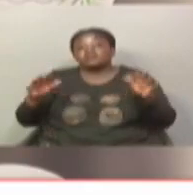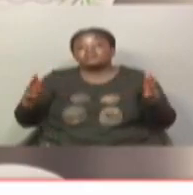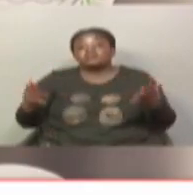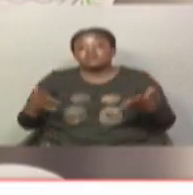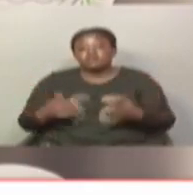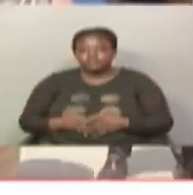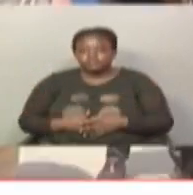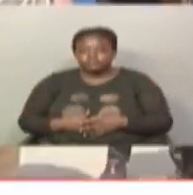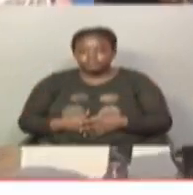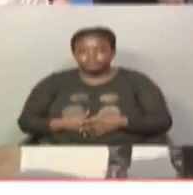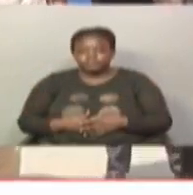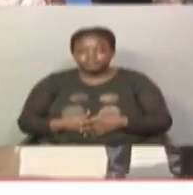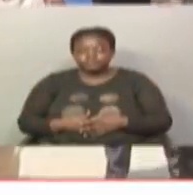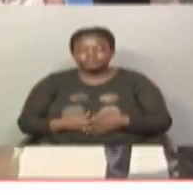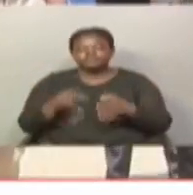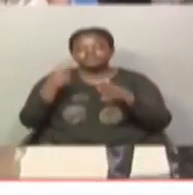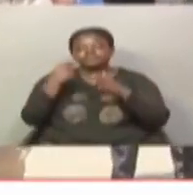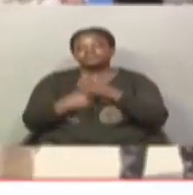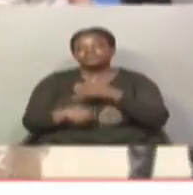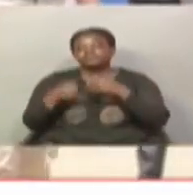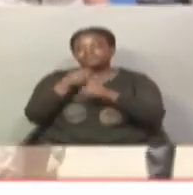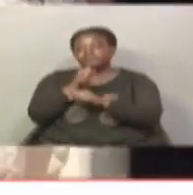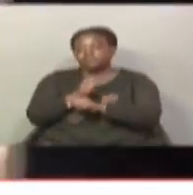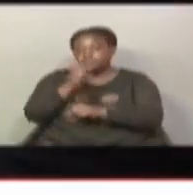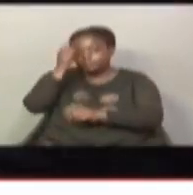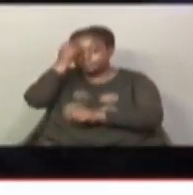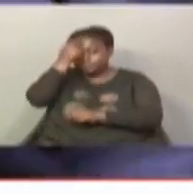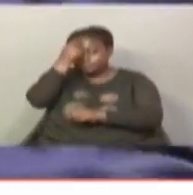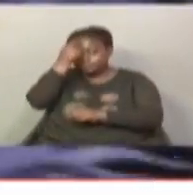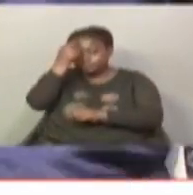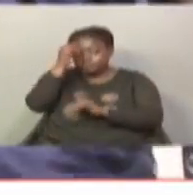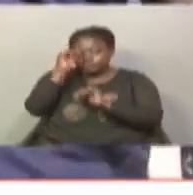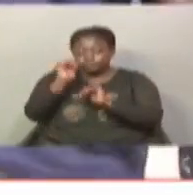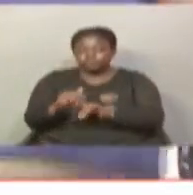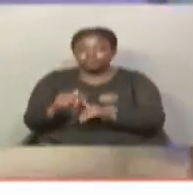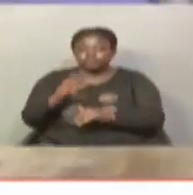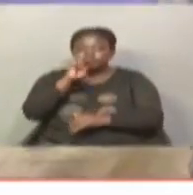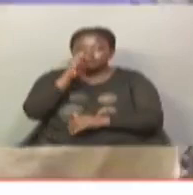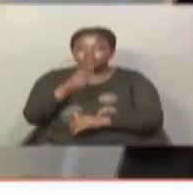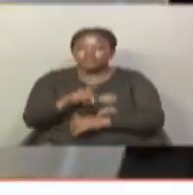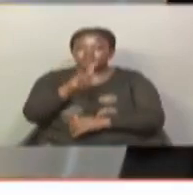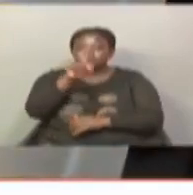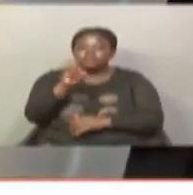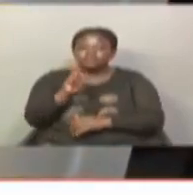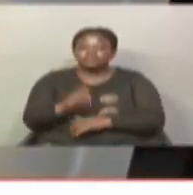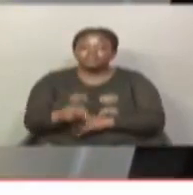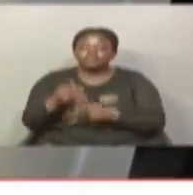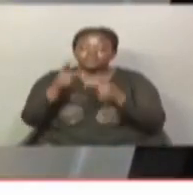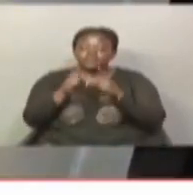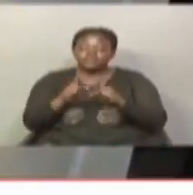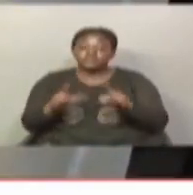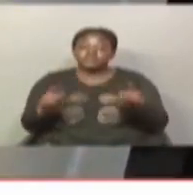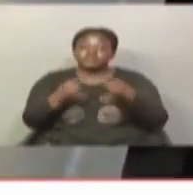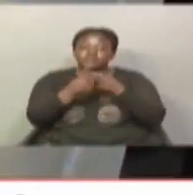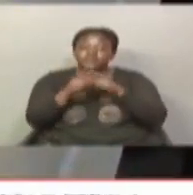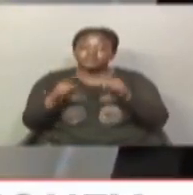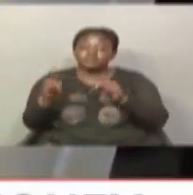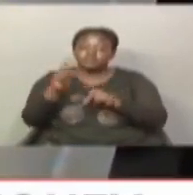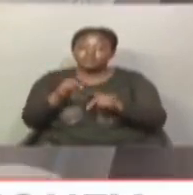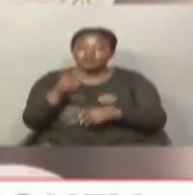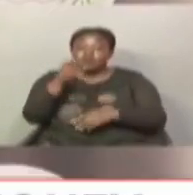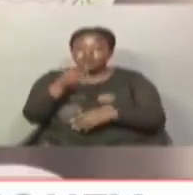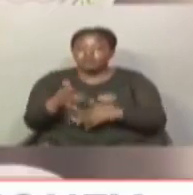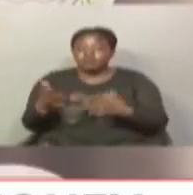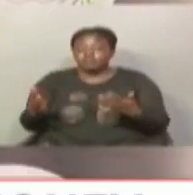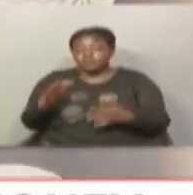grains n'ebisigadde. Agamba nti ebitongole bya gavumenti byakubeerawo okwanukula ebibuuzo eby'enjawulo abantu bye balina mu kisaawe